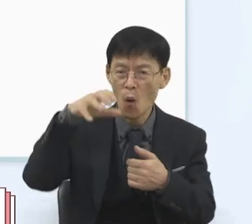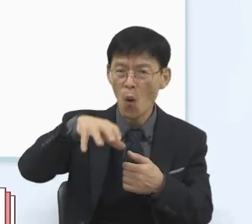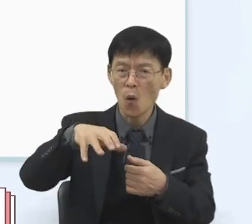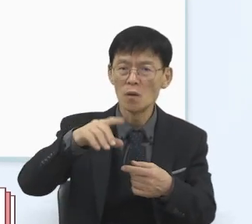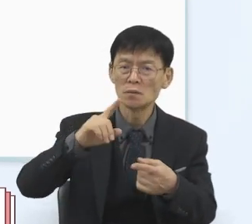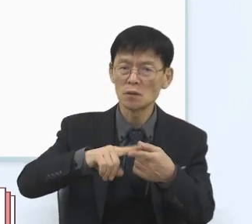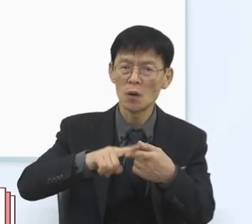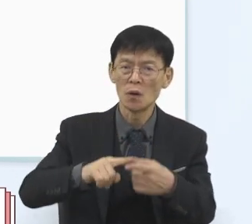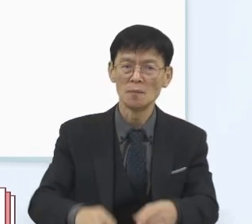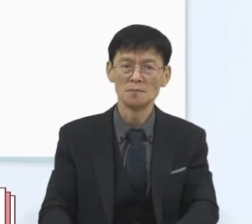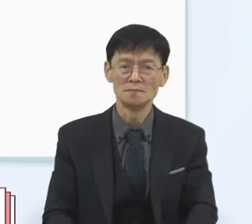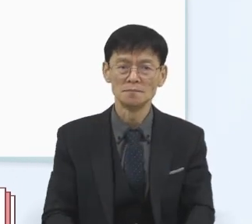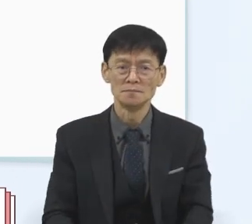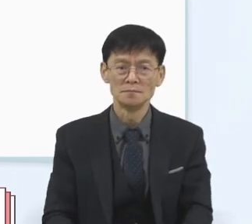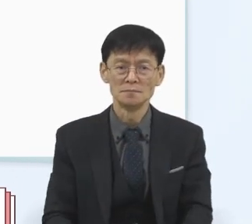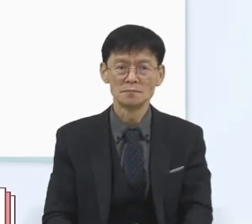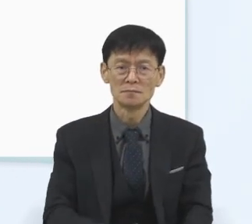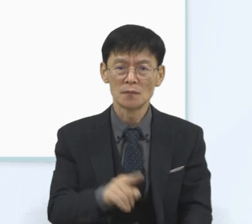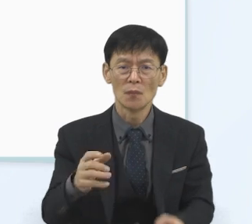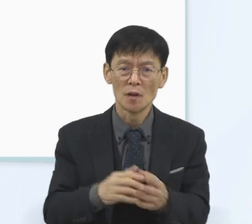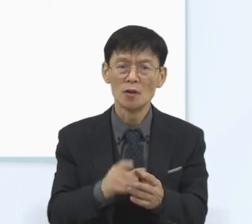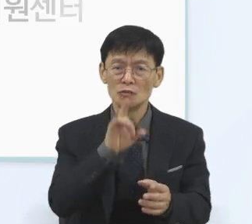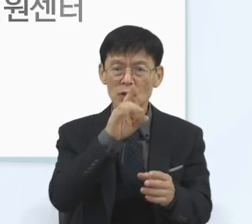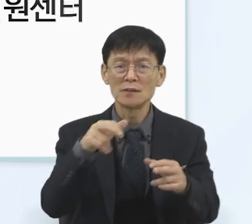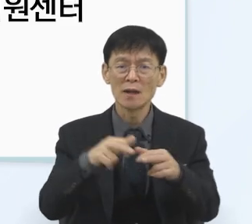피해자가 상담받을 수 있는 기관들은